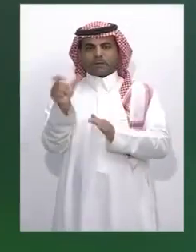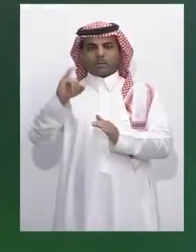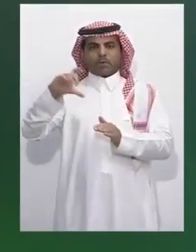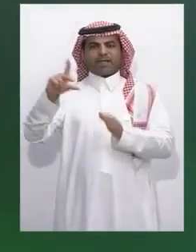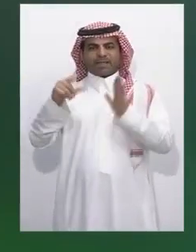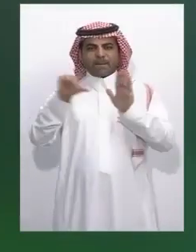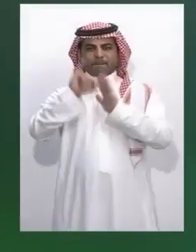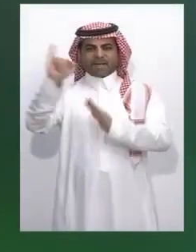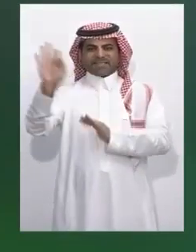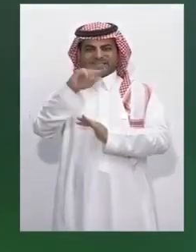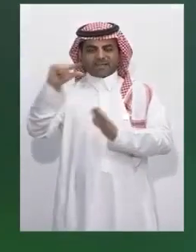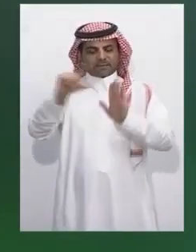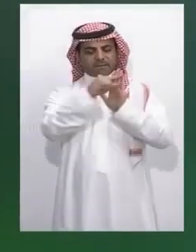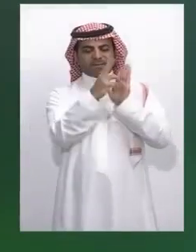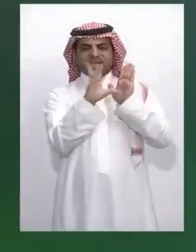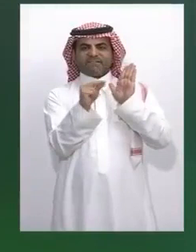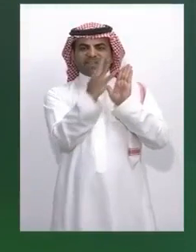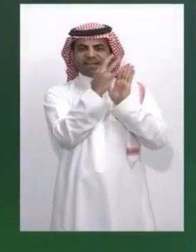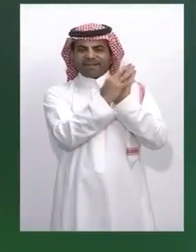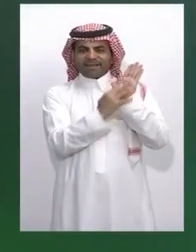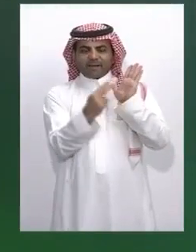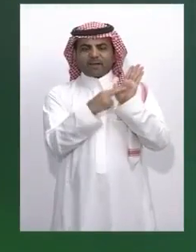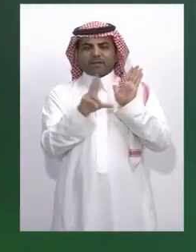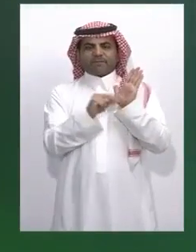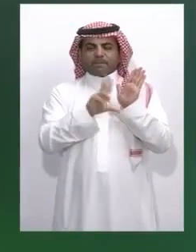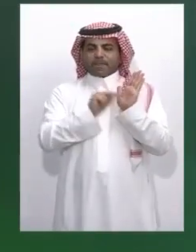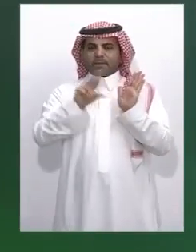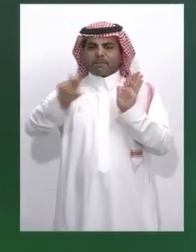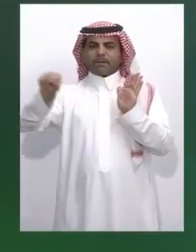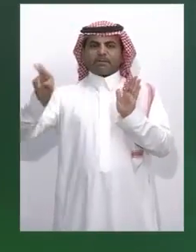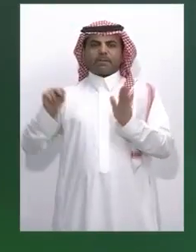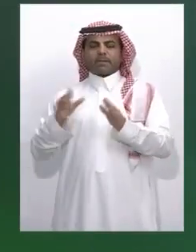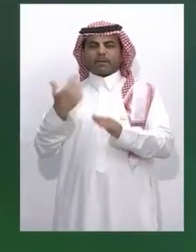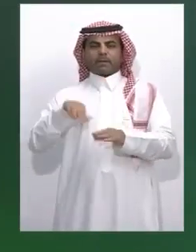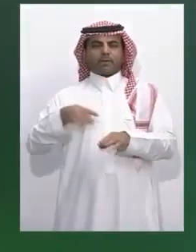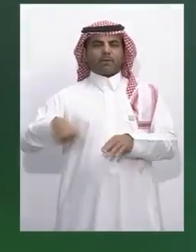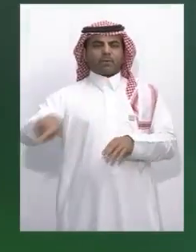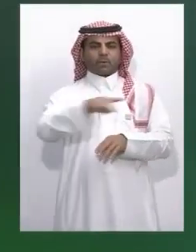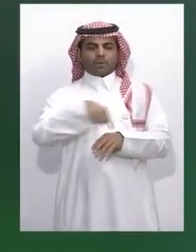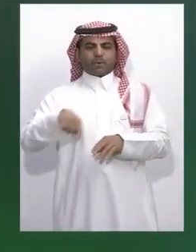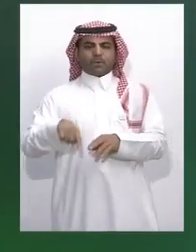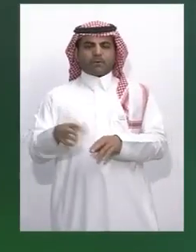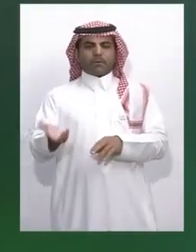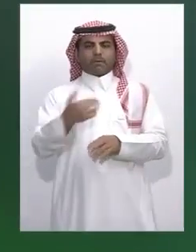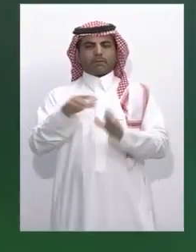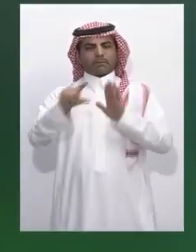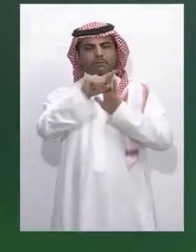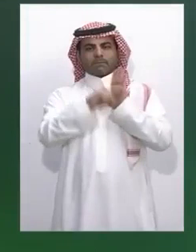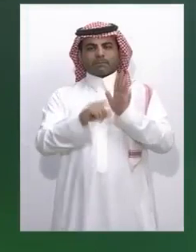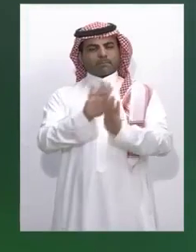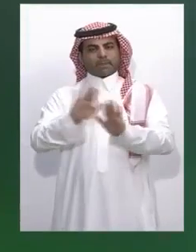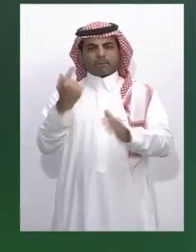بموجبه، وتتولى كل جهة حكومية إصدار التصاريح اللازمة لمنسوبيها أو منسوبي القطاعات التابعة والمرتبطة